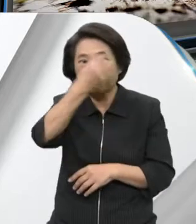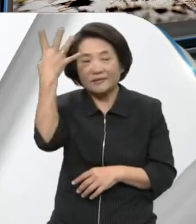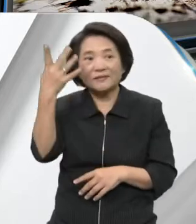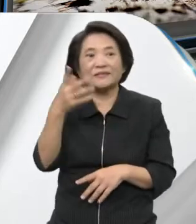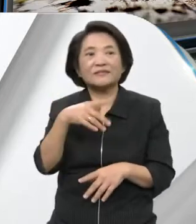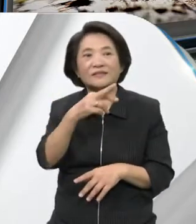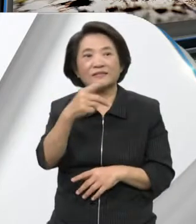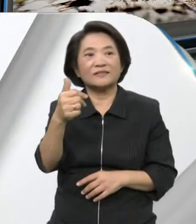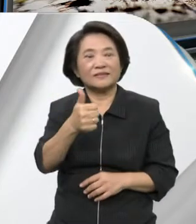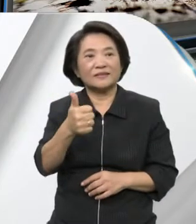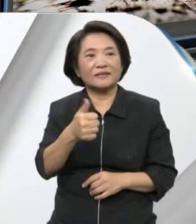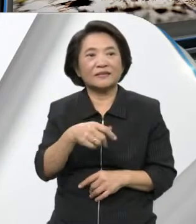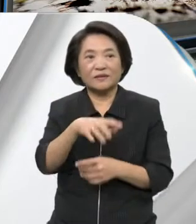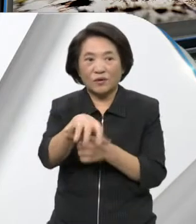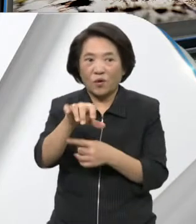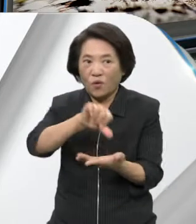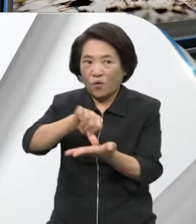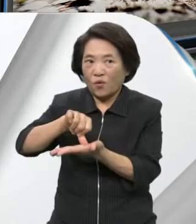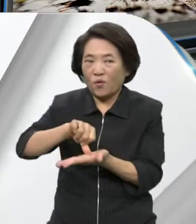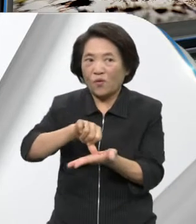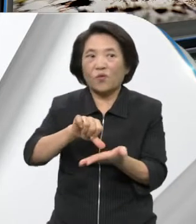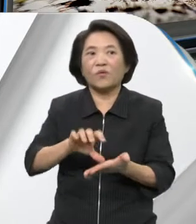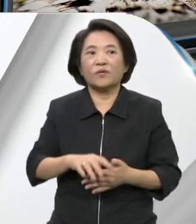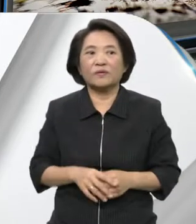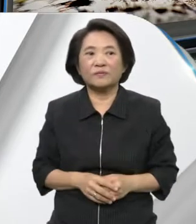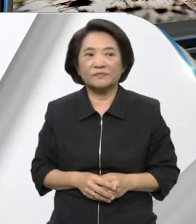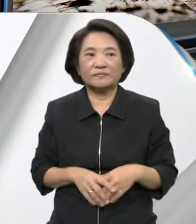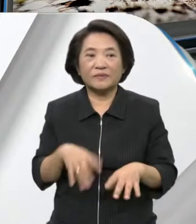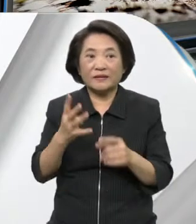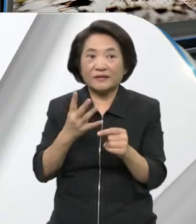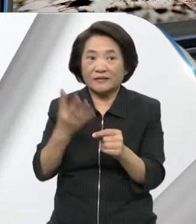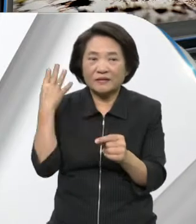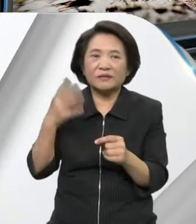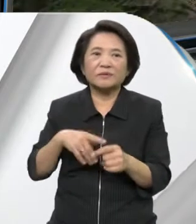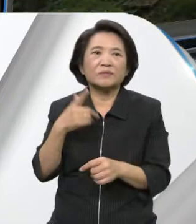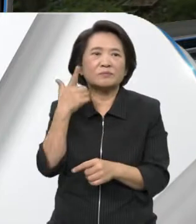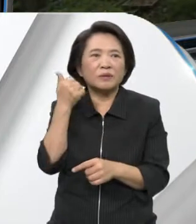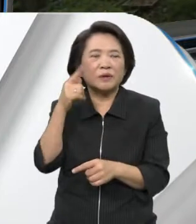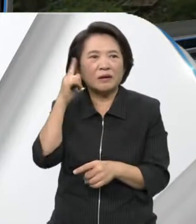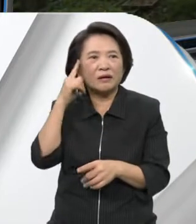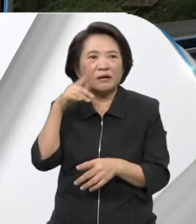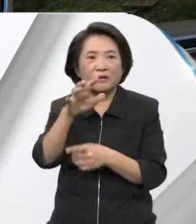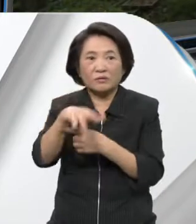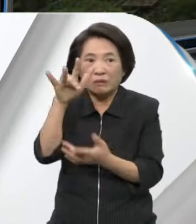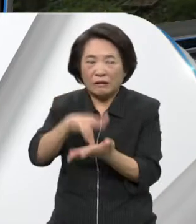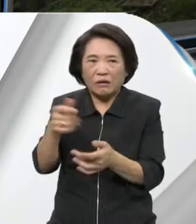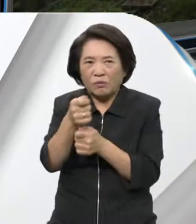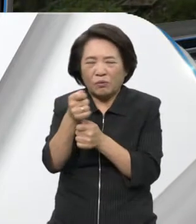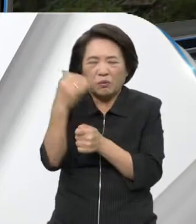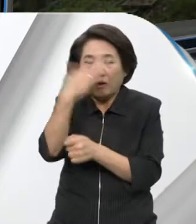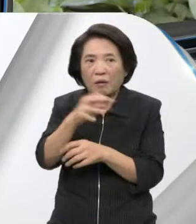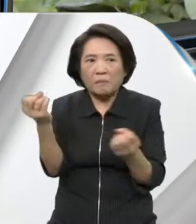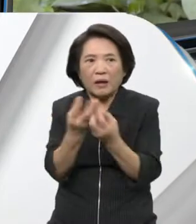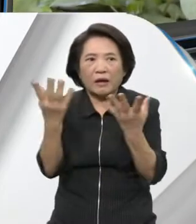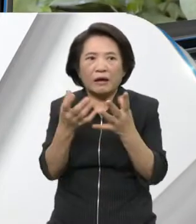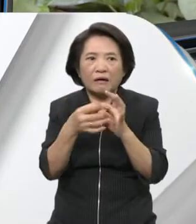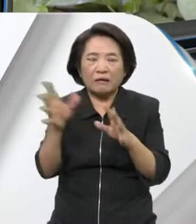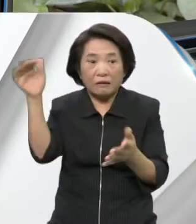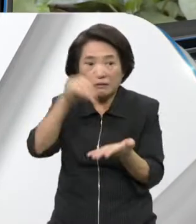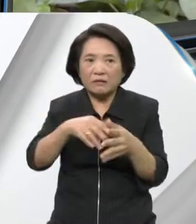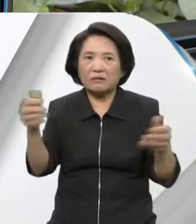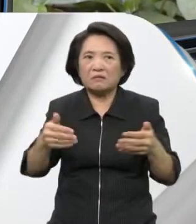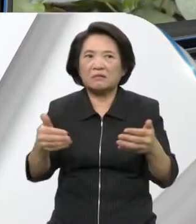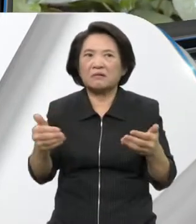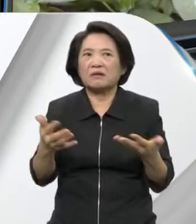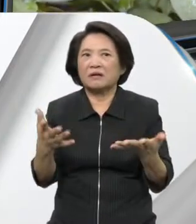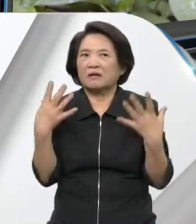发展站水门乡就一个后生的农友叫做刘振伟。前年前因为爸爸新农庄时节发生意外，多件很